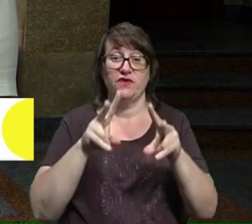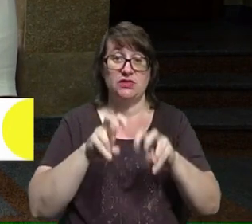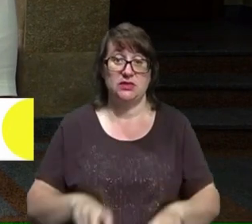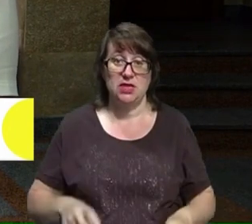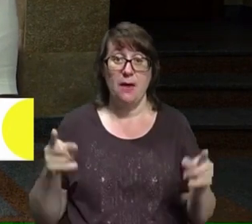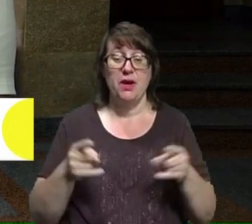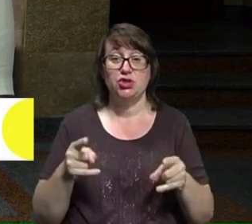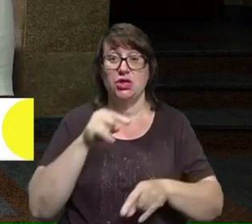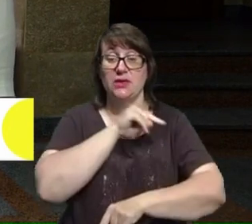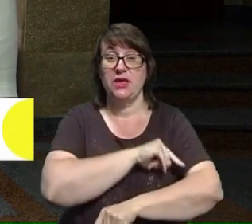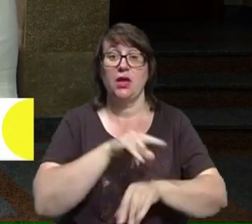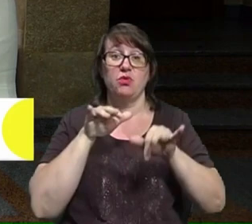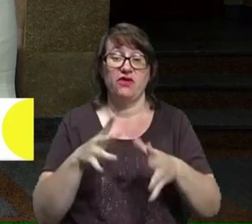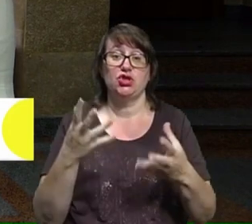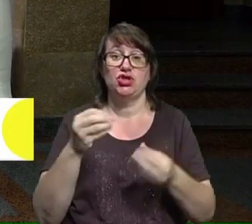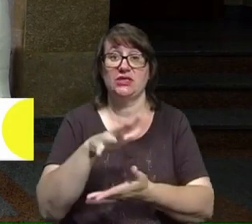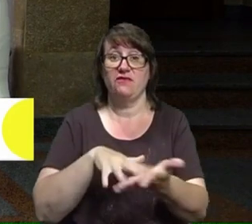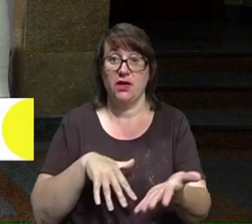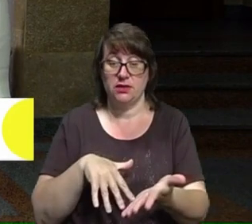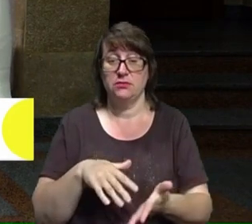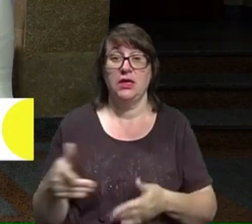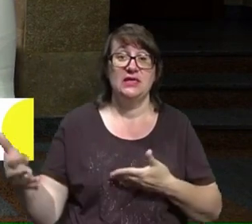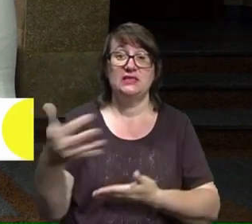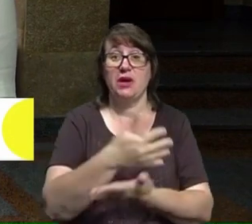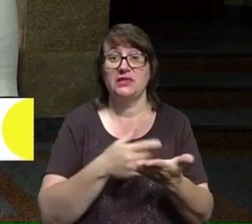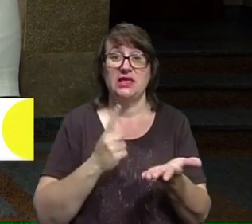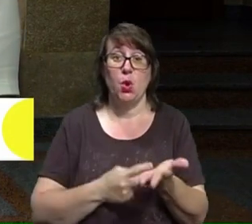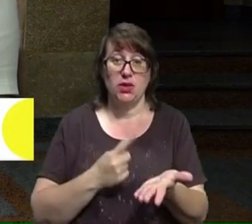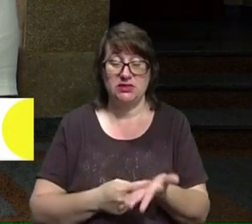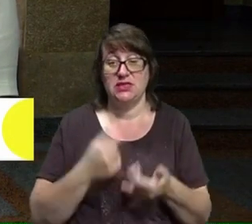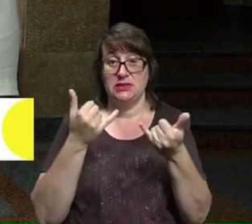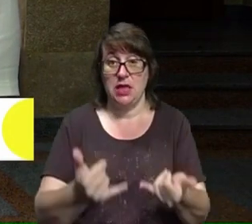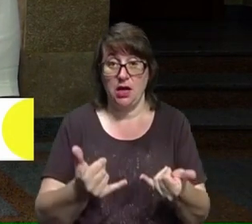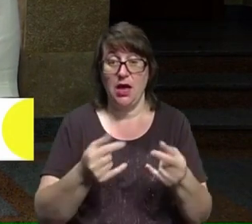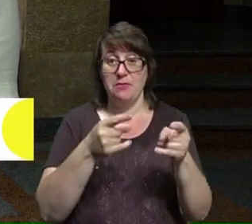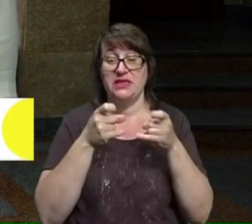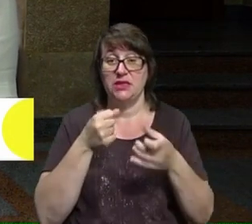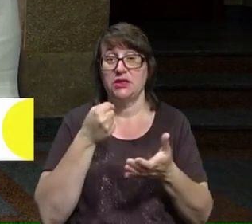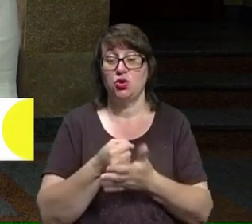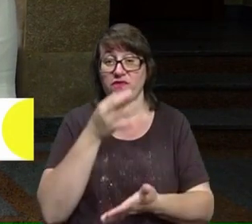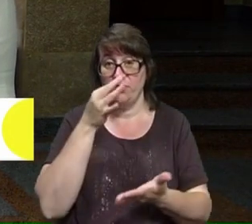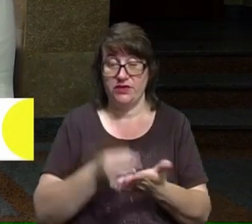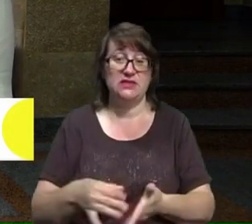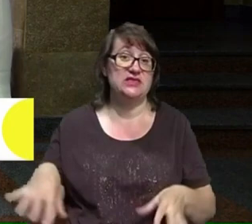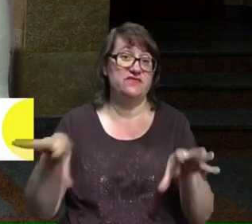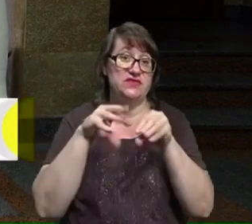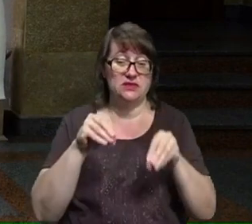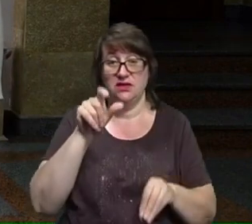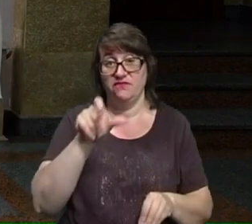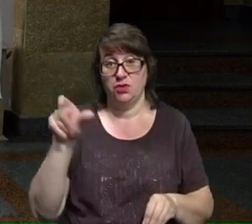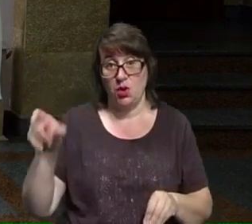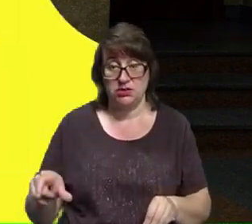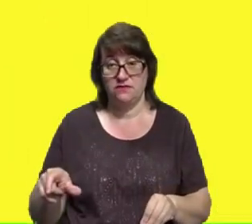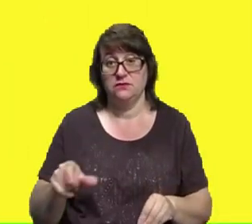провадження все ще триває. Збираються докази для притягнення до відповідальності усіх фігурантів чи вчинення злочину.